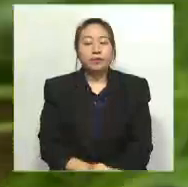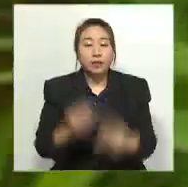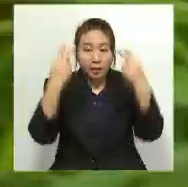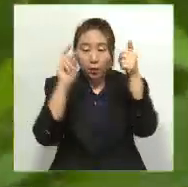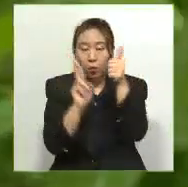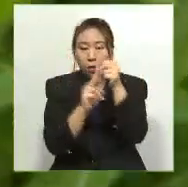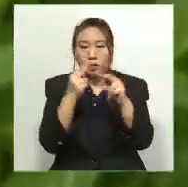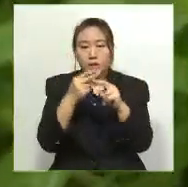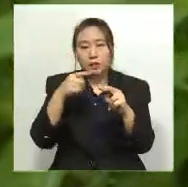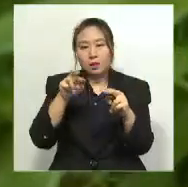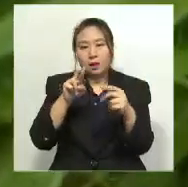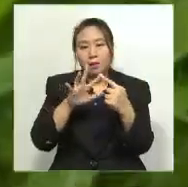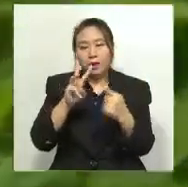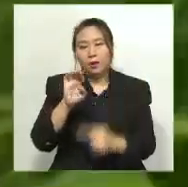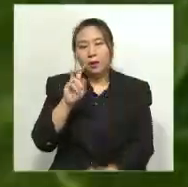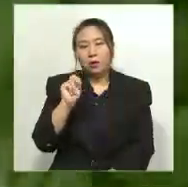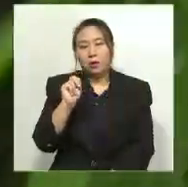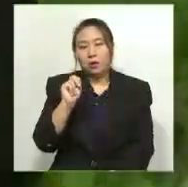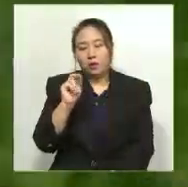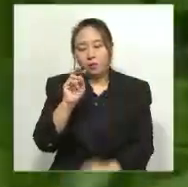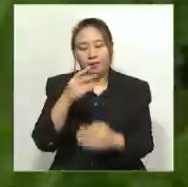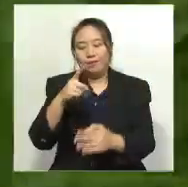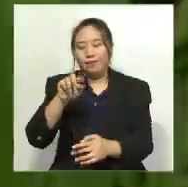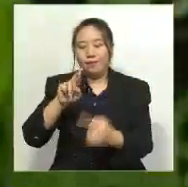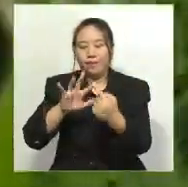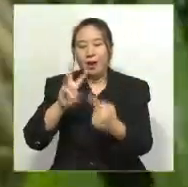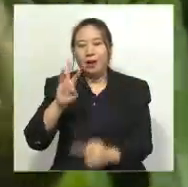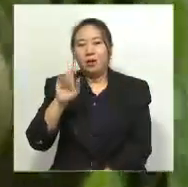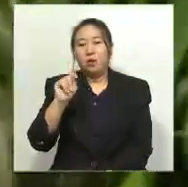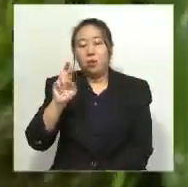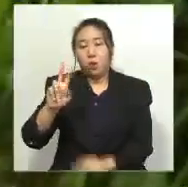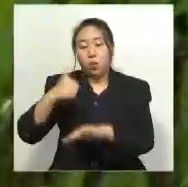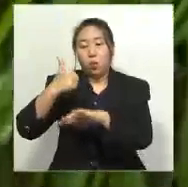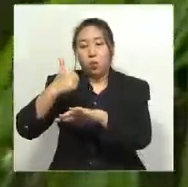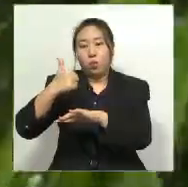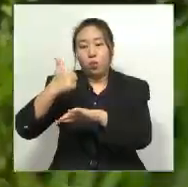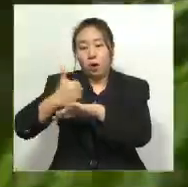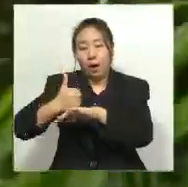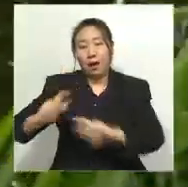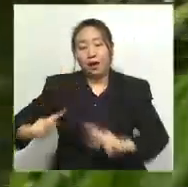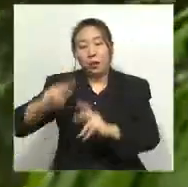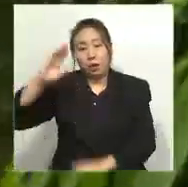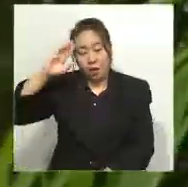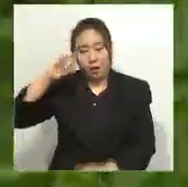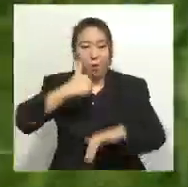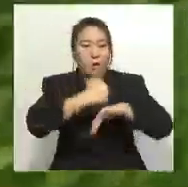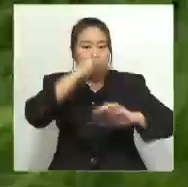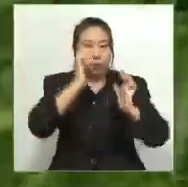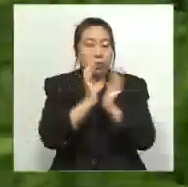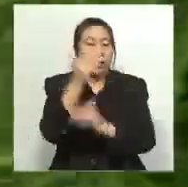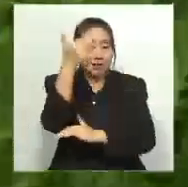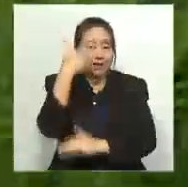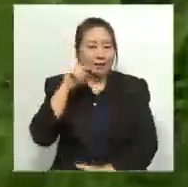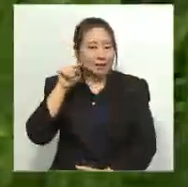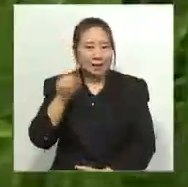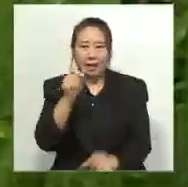วรรณรองนายกรัฐมนตรีและรัฐมนตรีว่าการกระทรวงกลาโหมและพลตำรวจเอกจักรทิพย์ชัยจินดาผู้บัญชาการตำรวจแห่งชาติได้สั่งการให้ป